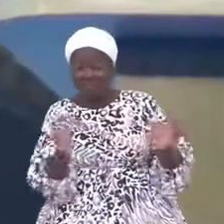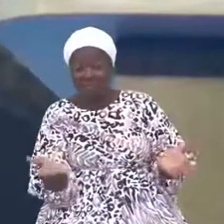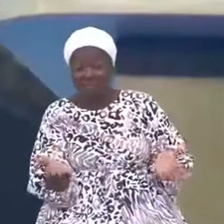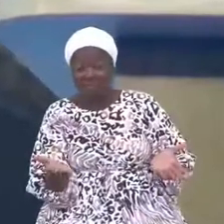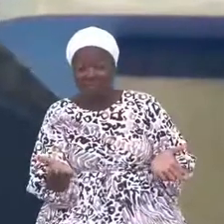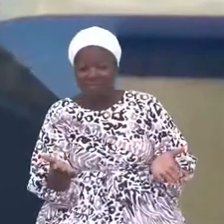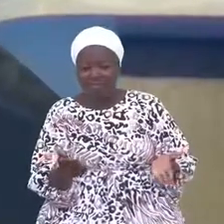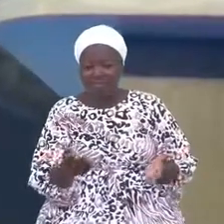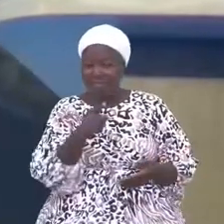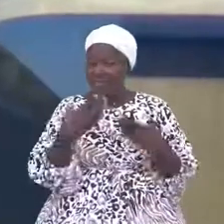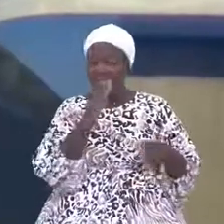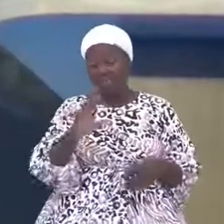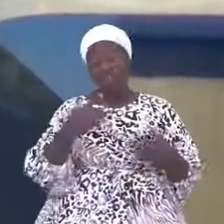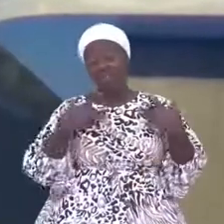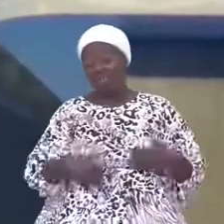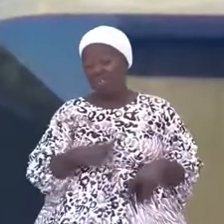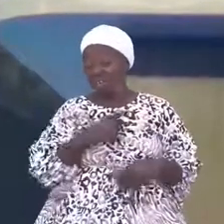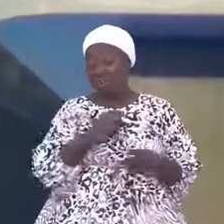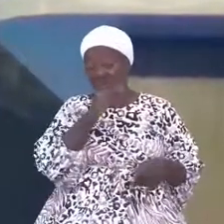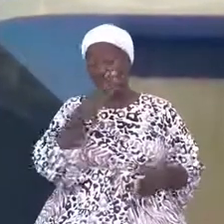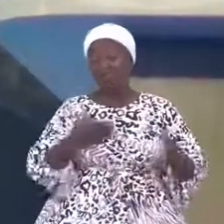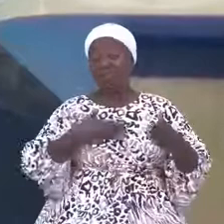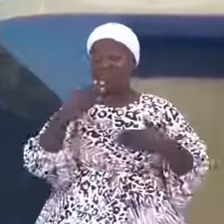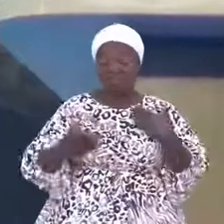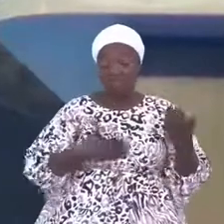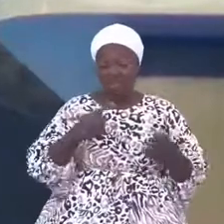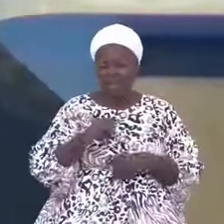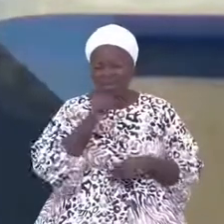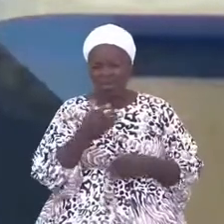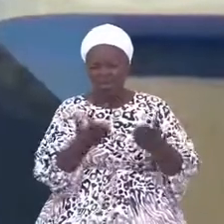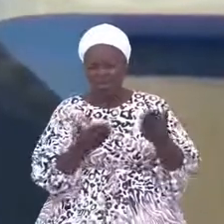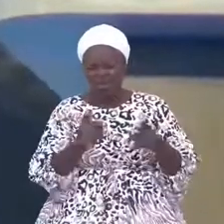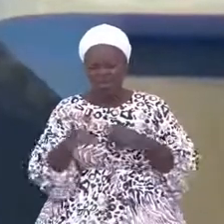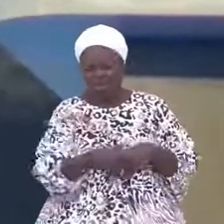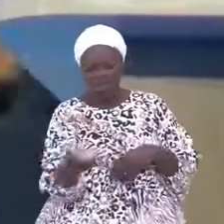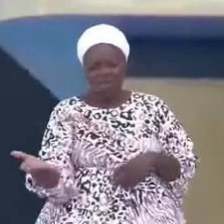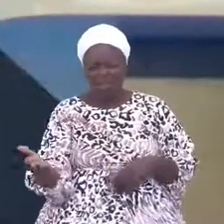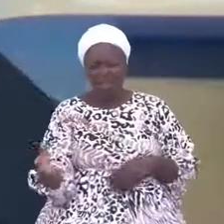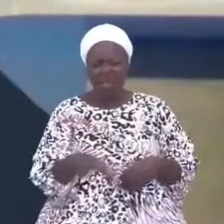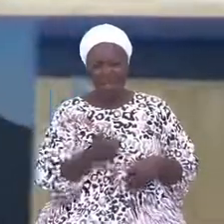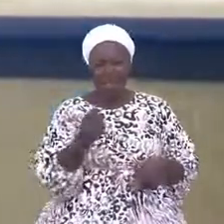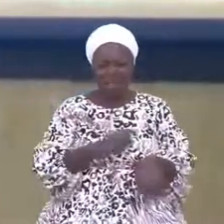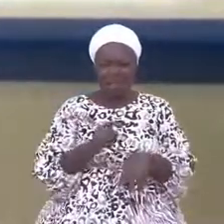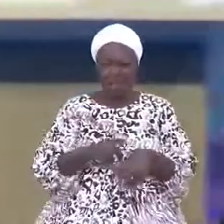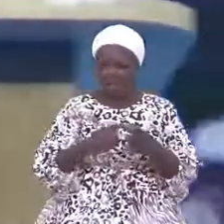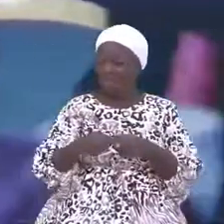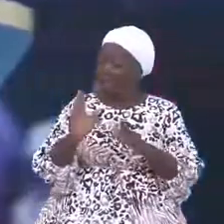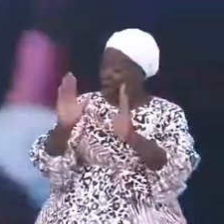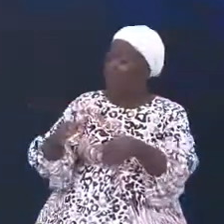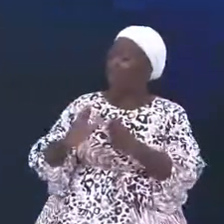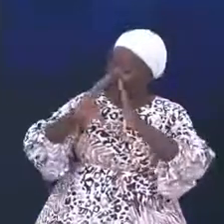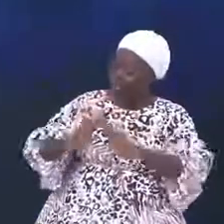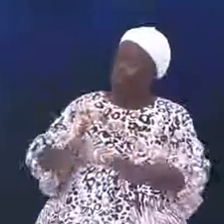tu demandais et que tu n'obtiens rien, tu seras si déçu et tu seras désemparé. Tu ne vas même pas vouloir